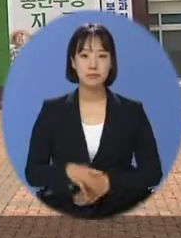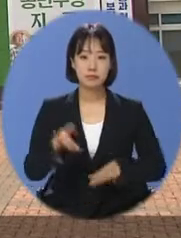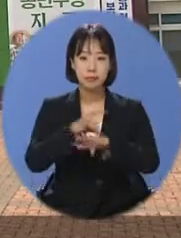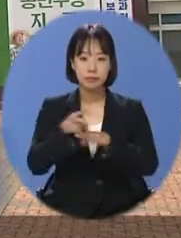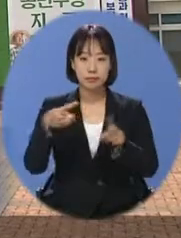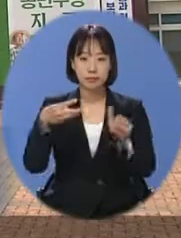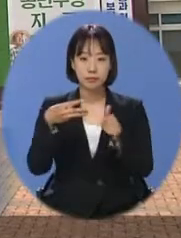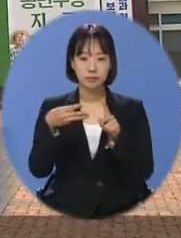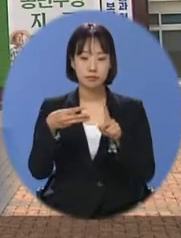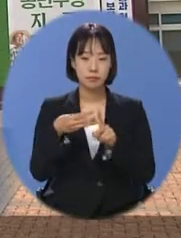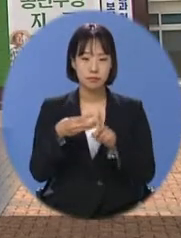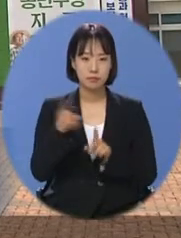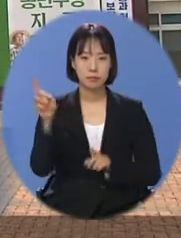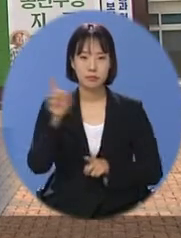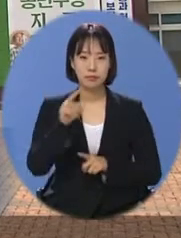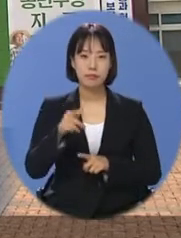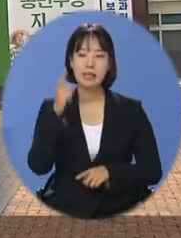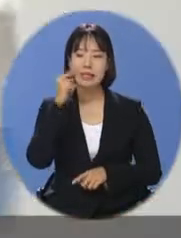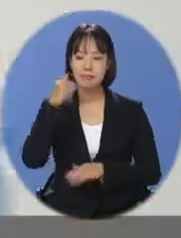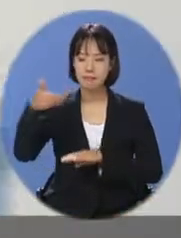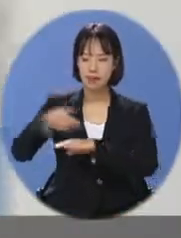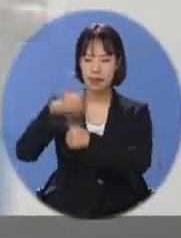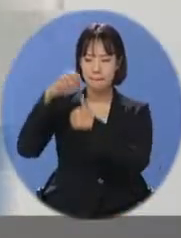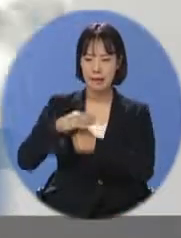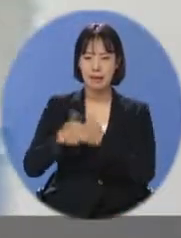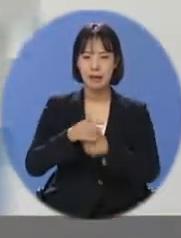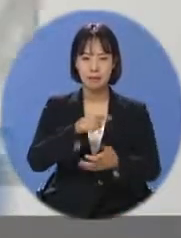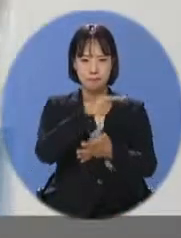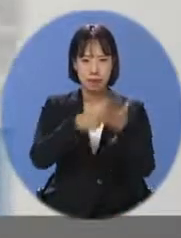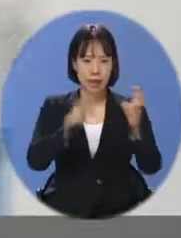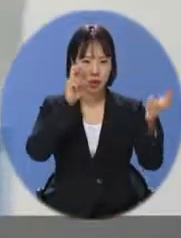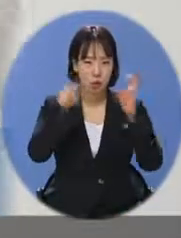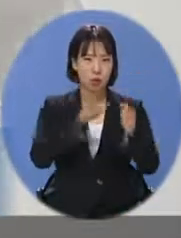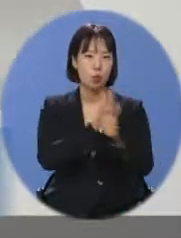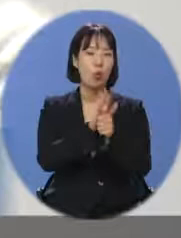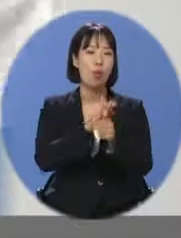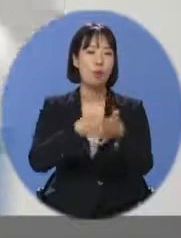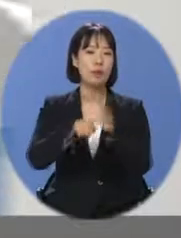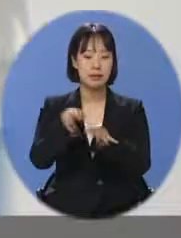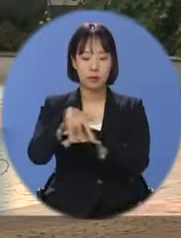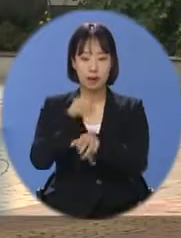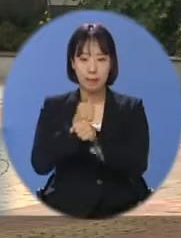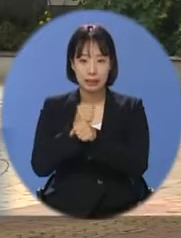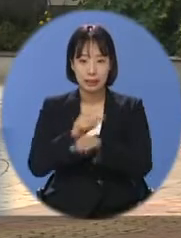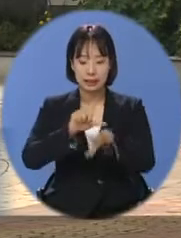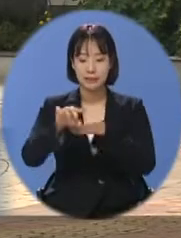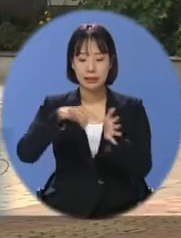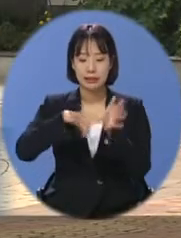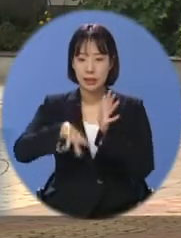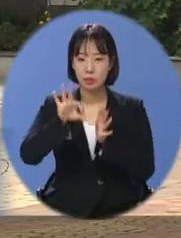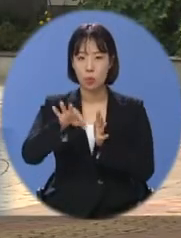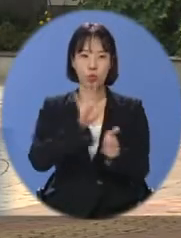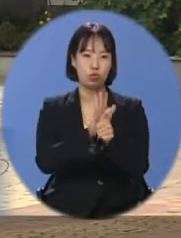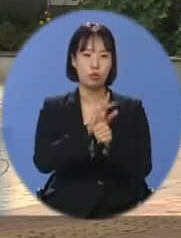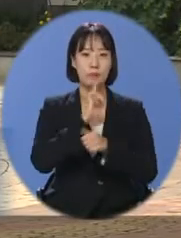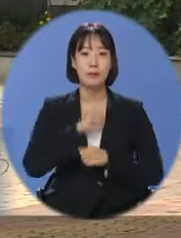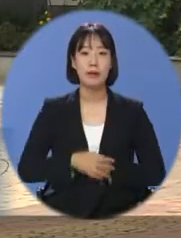해남군이 일본의 수출 규제로 피해를 입은 기업들을 지원하기 위해 전담반을 구성하고 지방세 감면 등의 지원책을